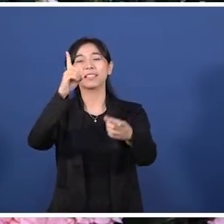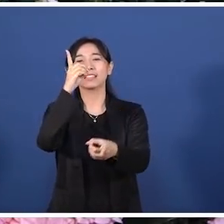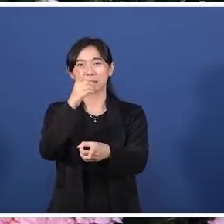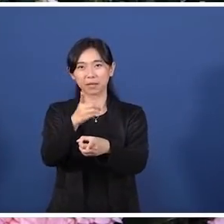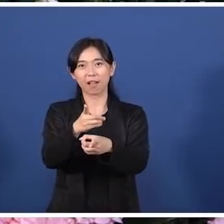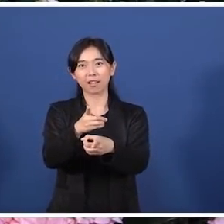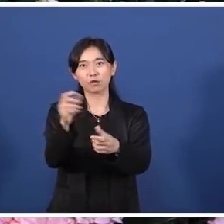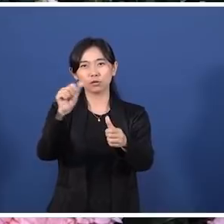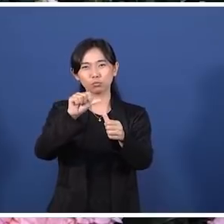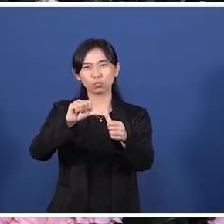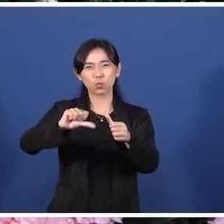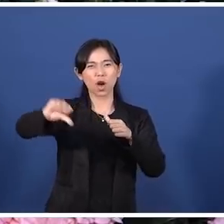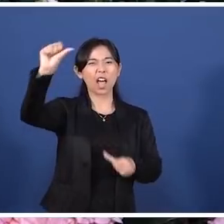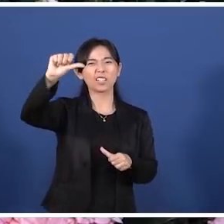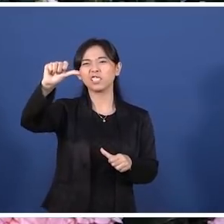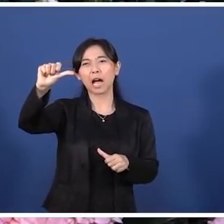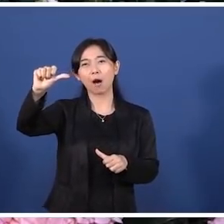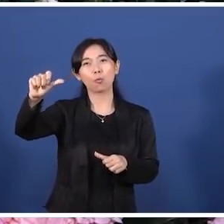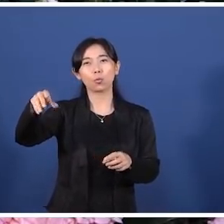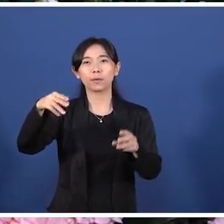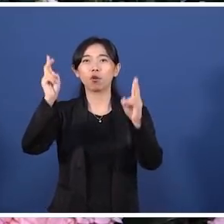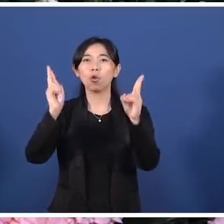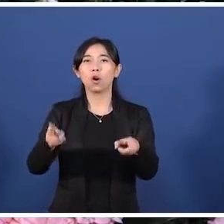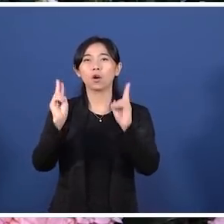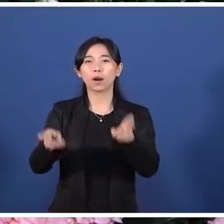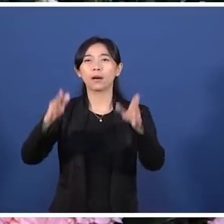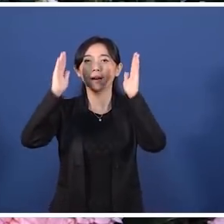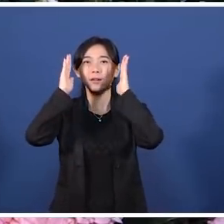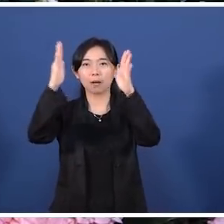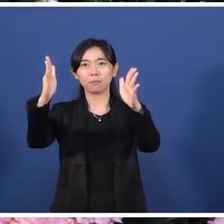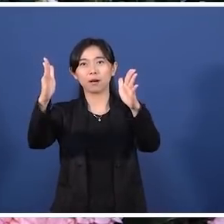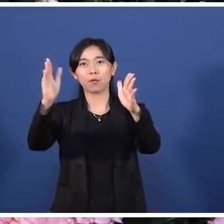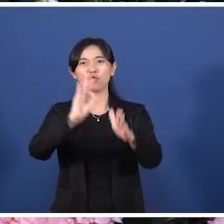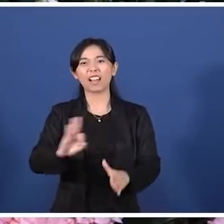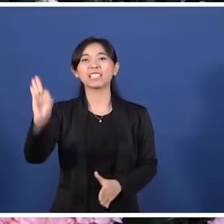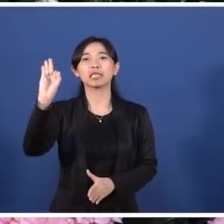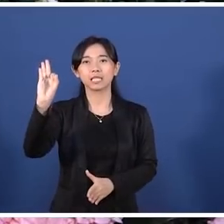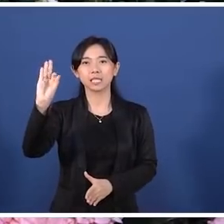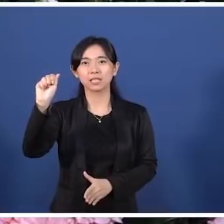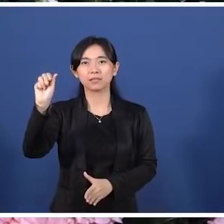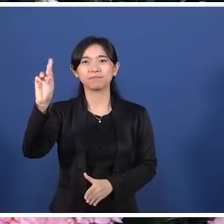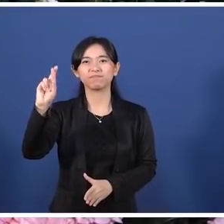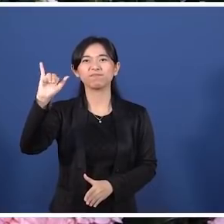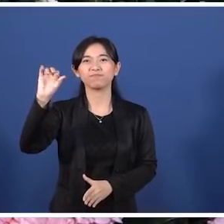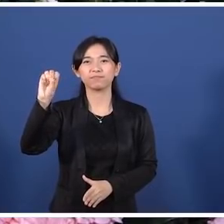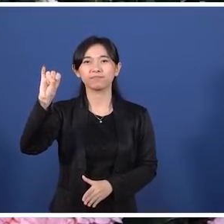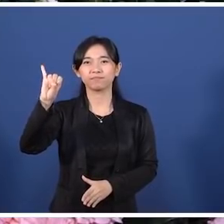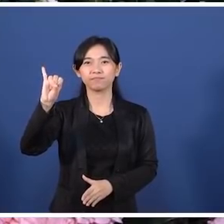kebenaran. Jauh lebih kuat dibandingkan orang-orang yang merasa sudah tahu tentang agama.